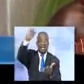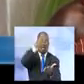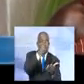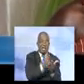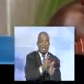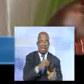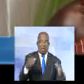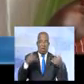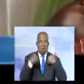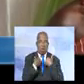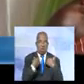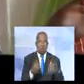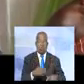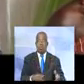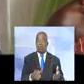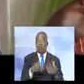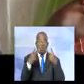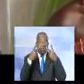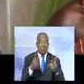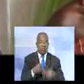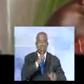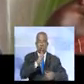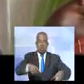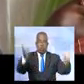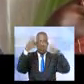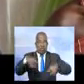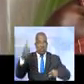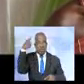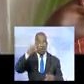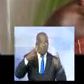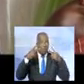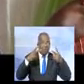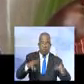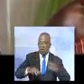sûreté et à 68% au niveau de la sécurité.